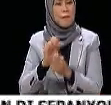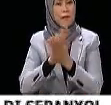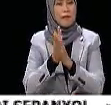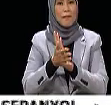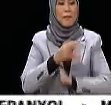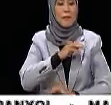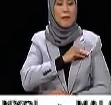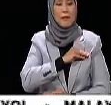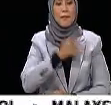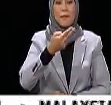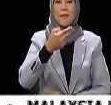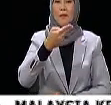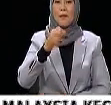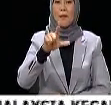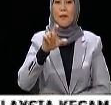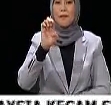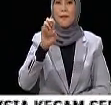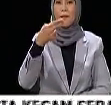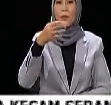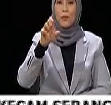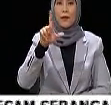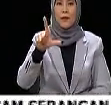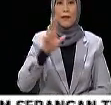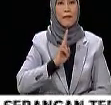Menteri ha lewat agama fad